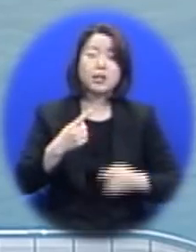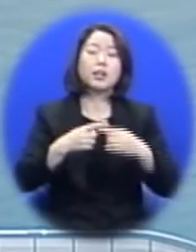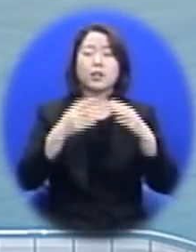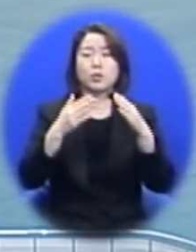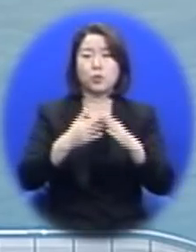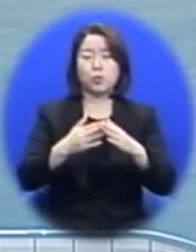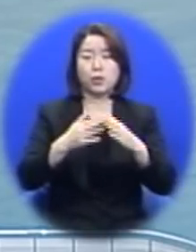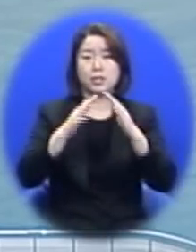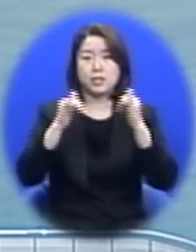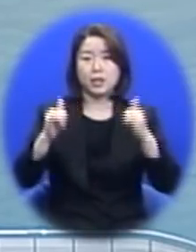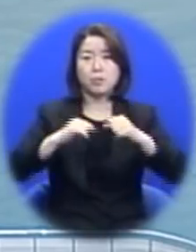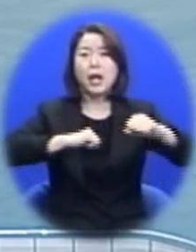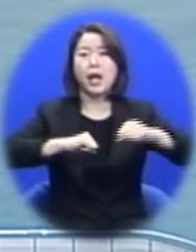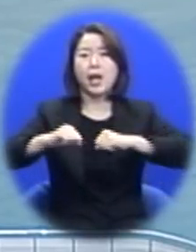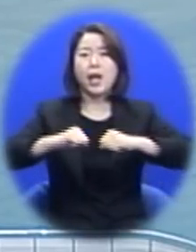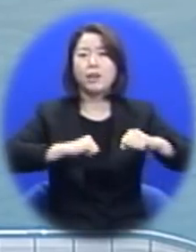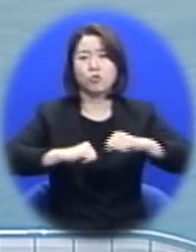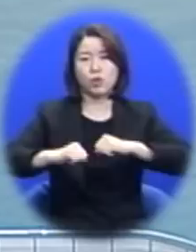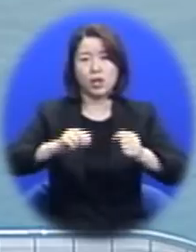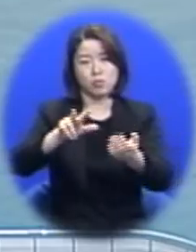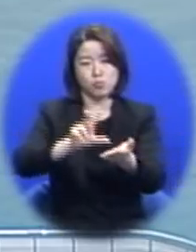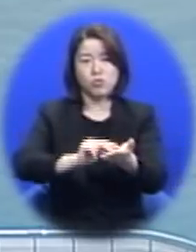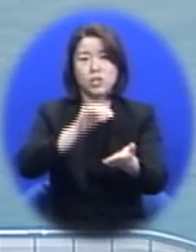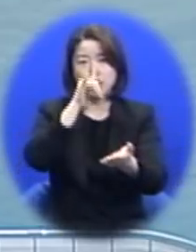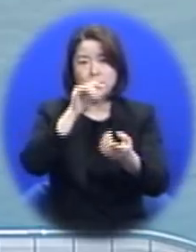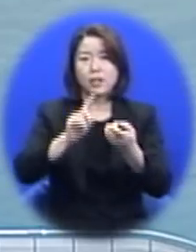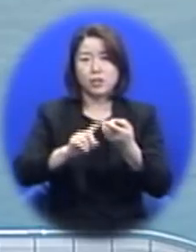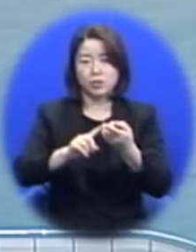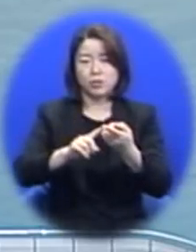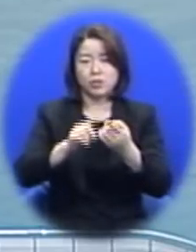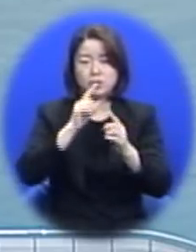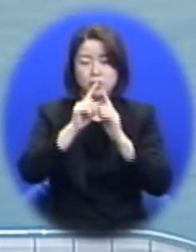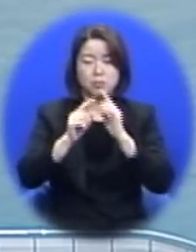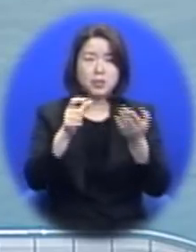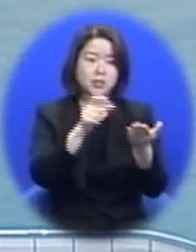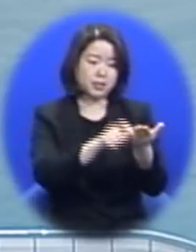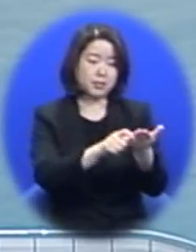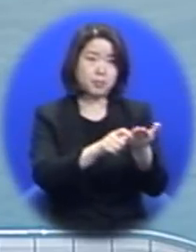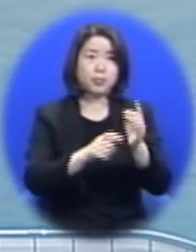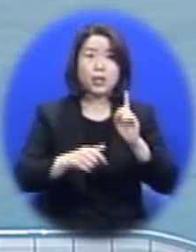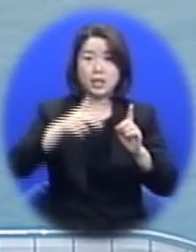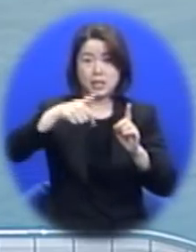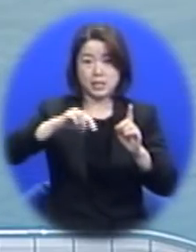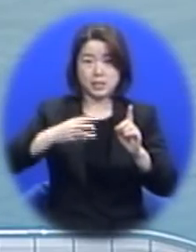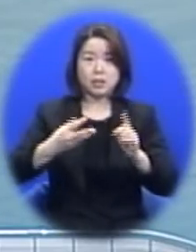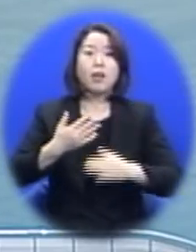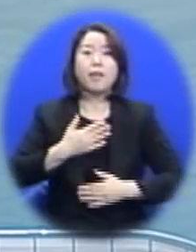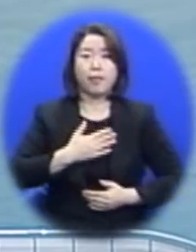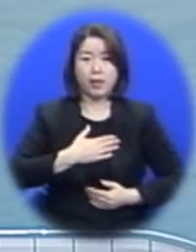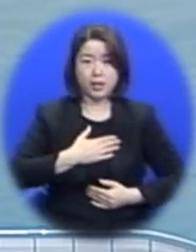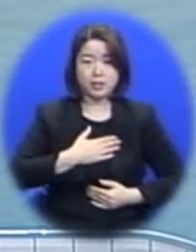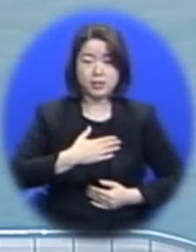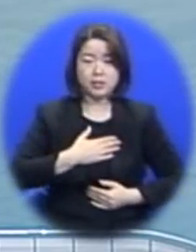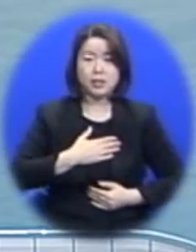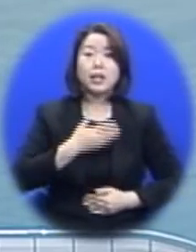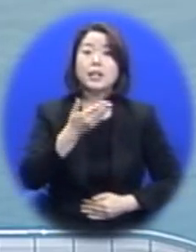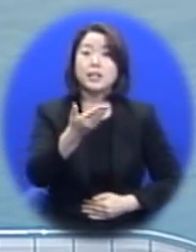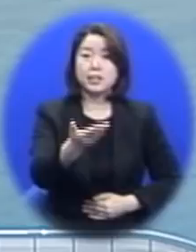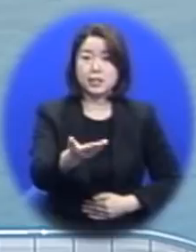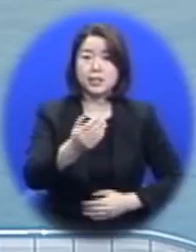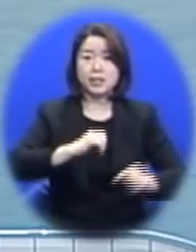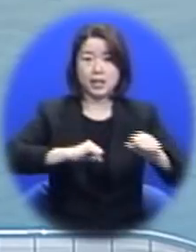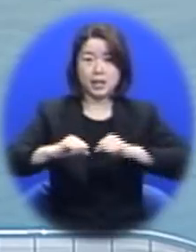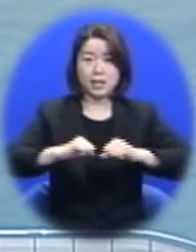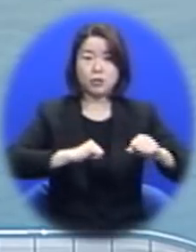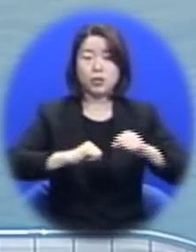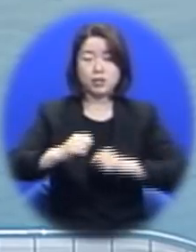행위에 문제가 있었음을 말씀하고 있습니다. 1절 말씀에 예수님께서 나는 내 행위를